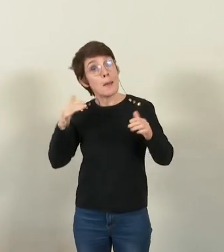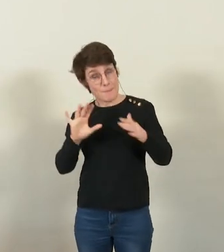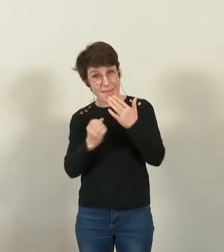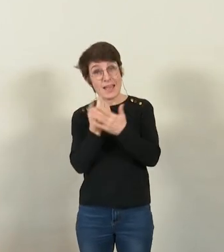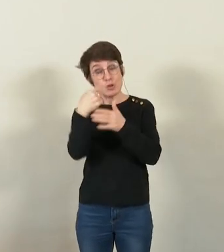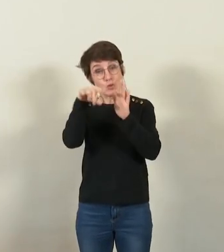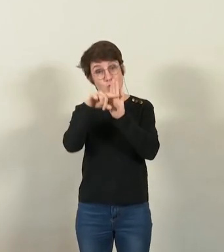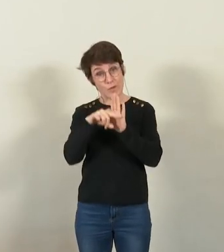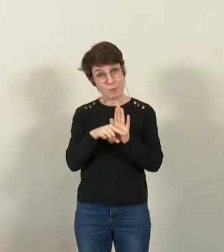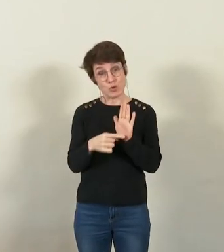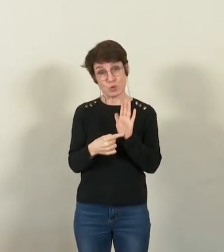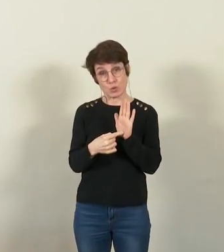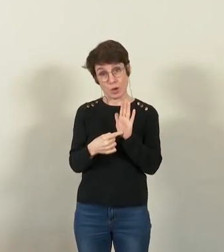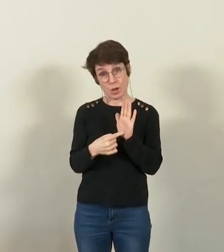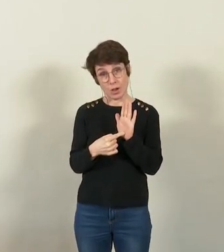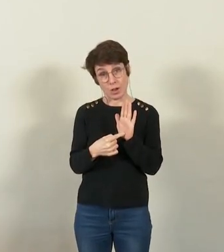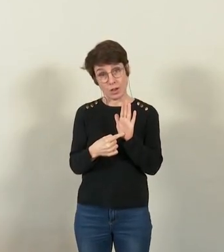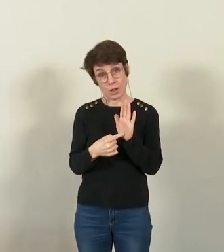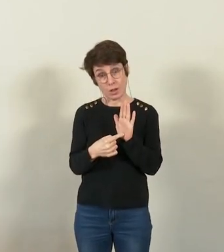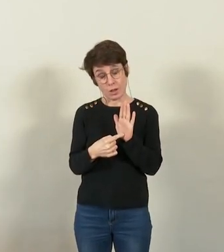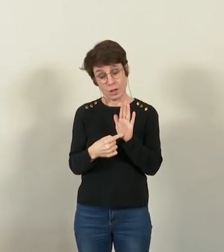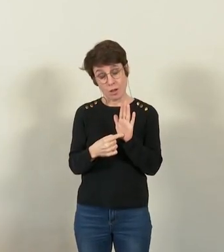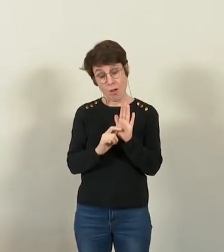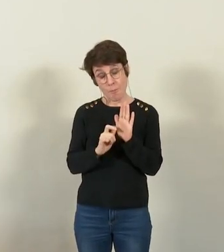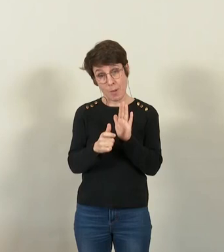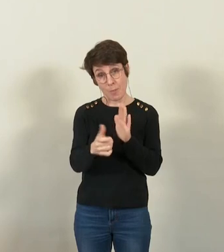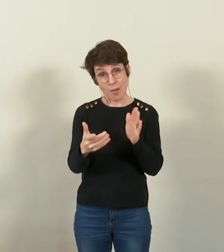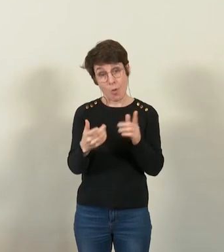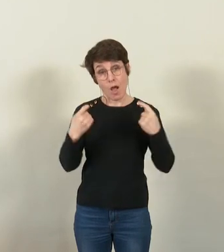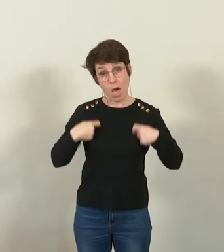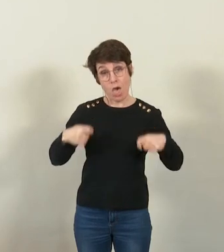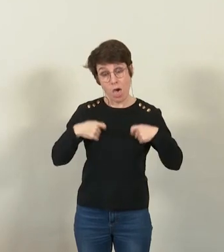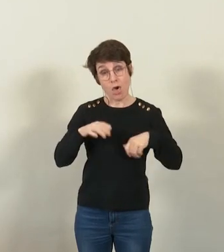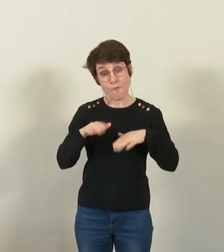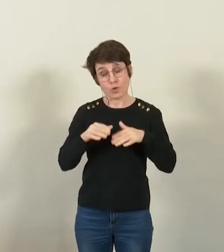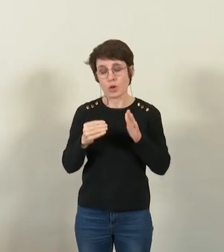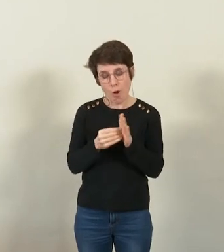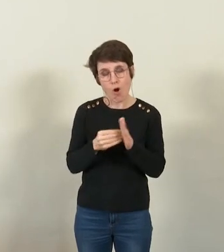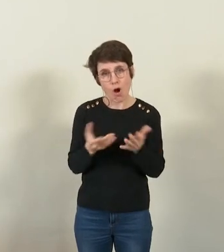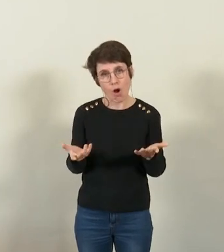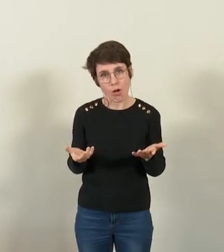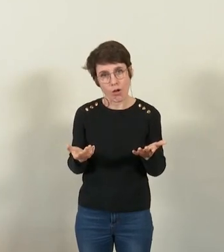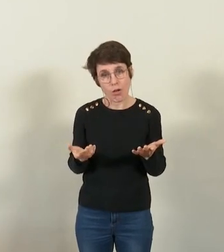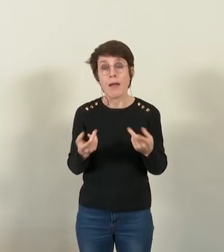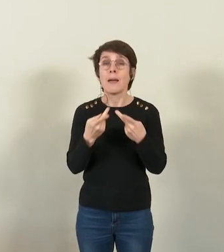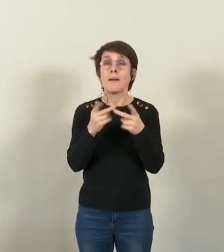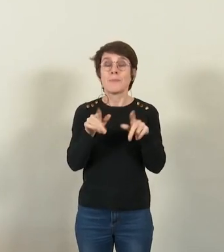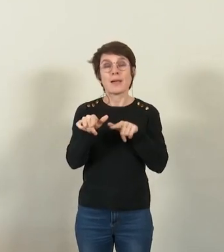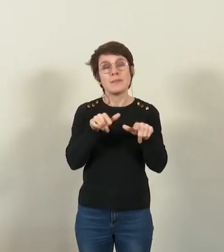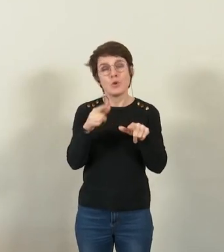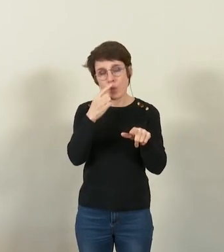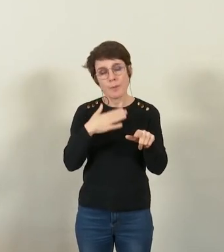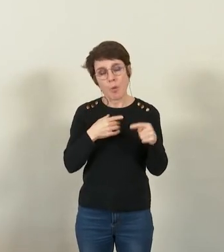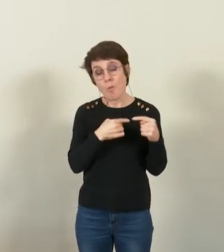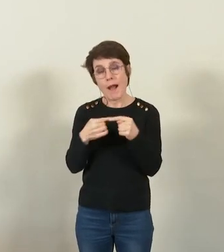est à nouveau un accroissement de dépenses de de fonctionnement pour moi ce permis de de louer d'abord un permis de communiquer